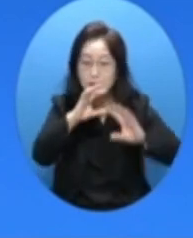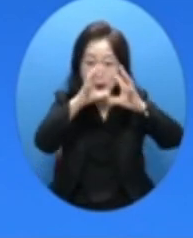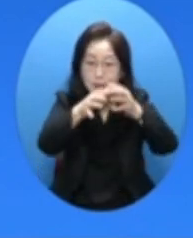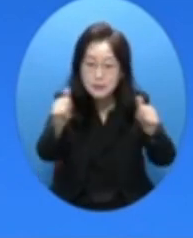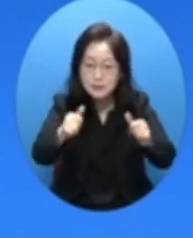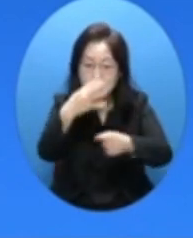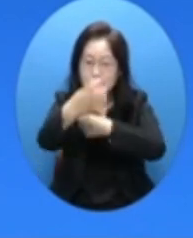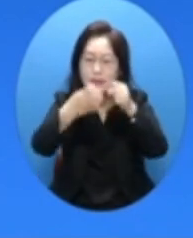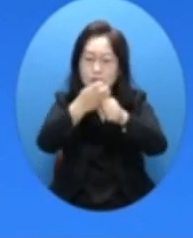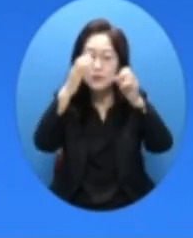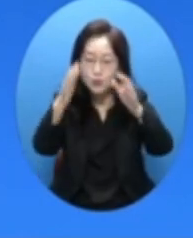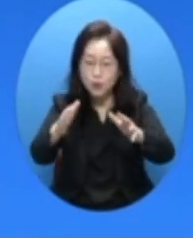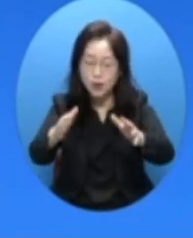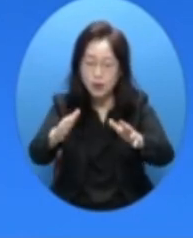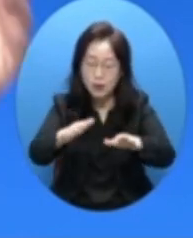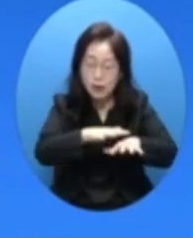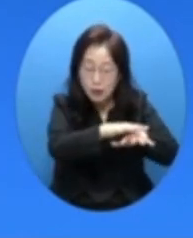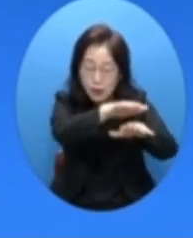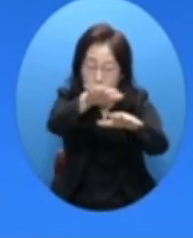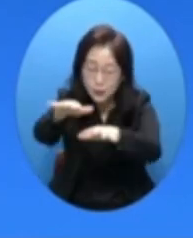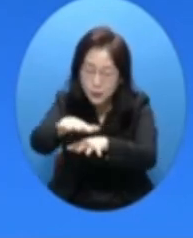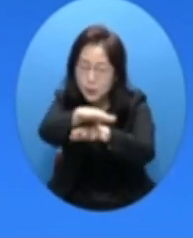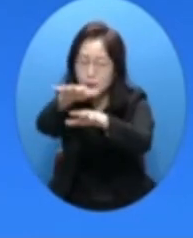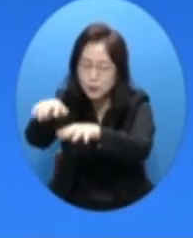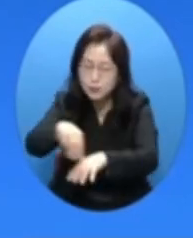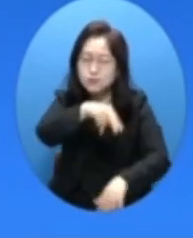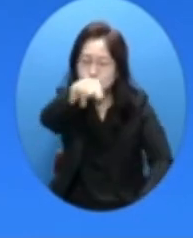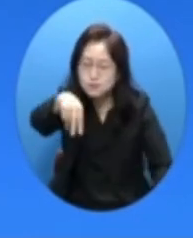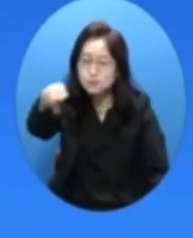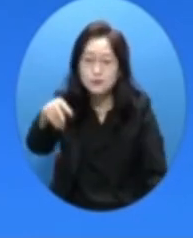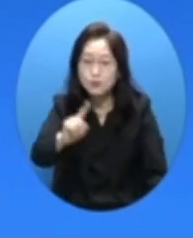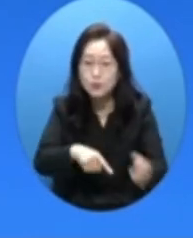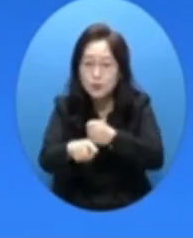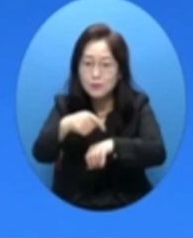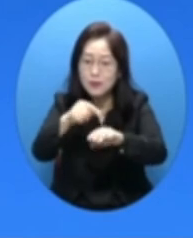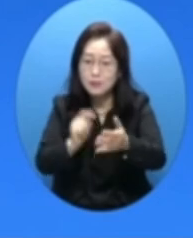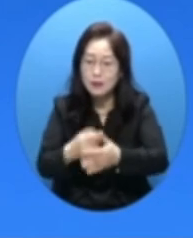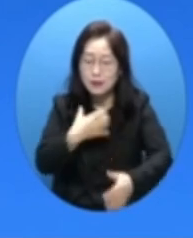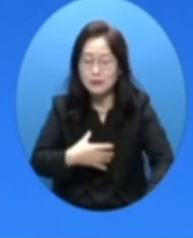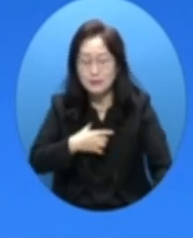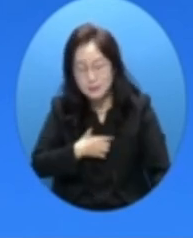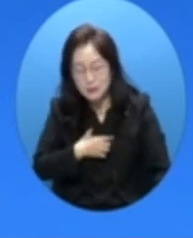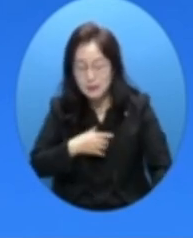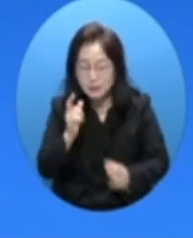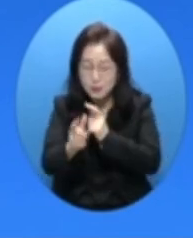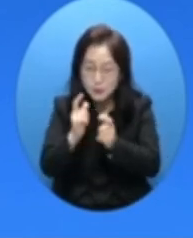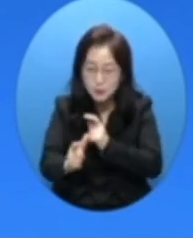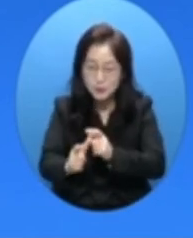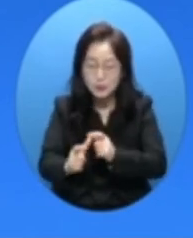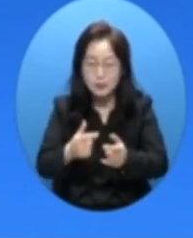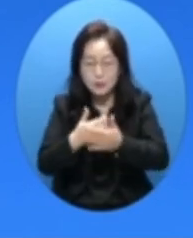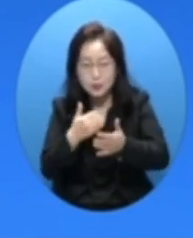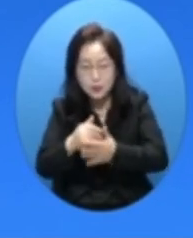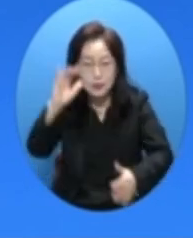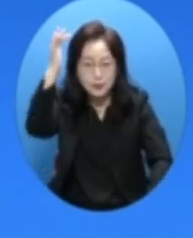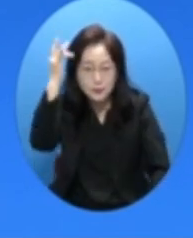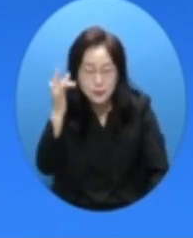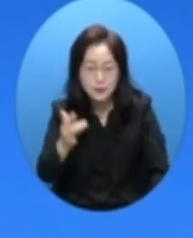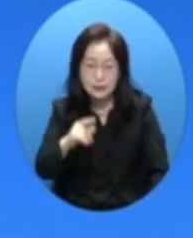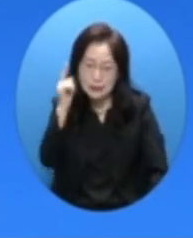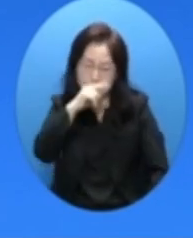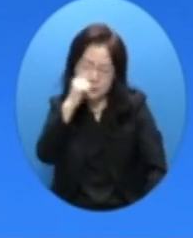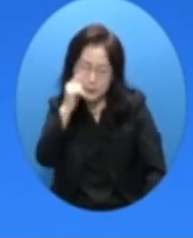40년 동안 나 광야에서 방황했습니까 마음에 염려 의지인 걱정 두려움 불안 초조 부정적인 생각이 꽉 차서